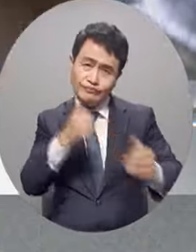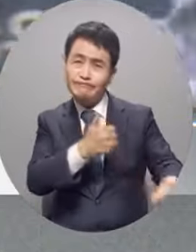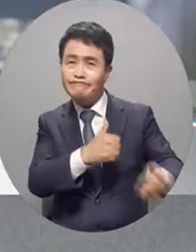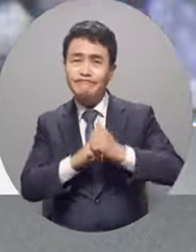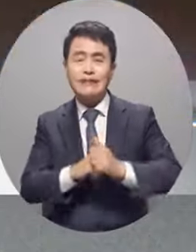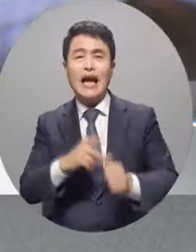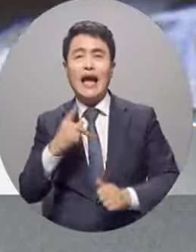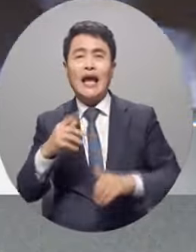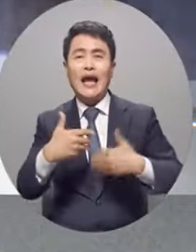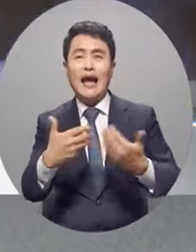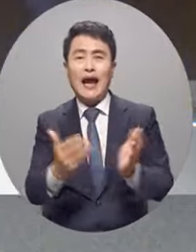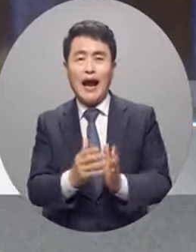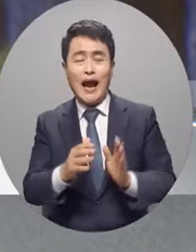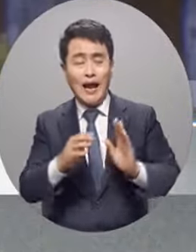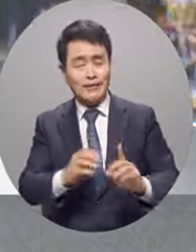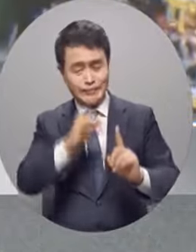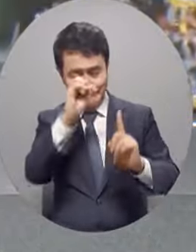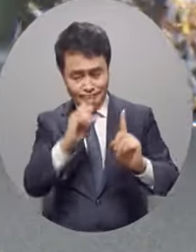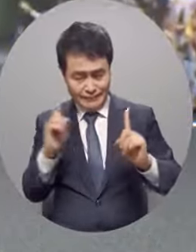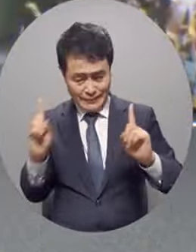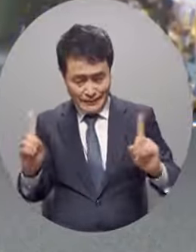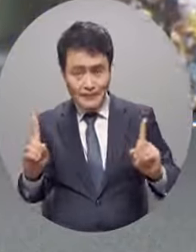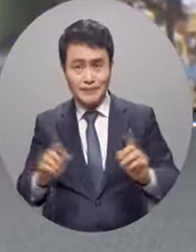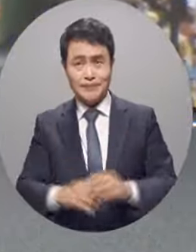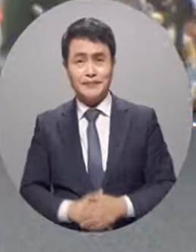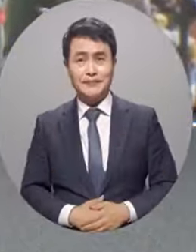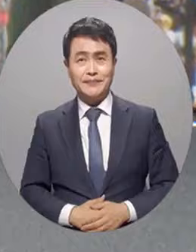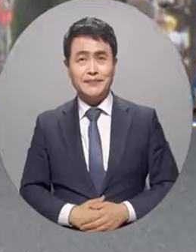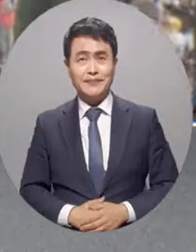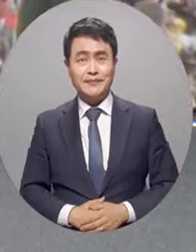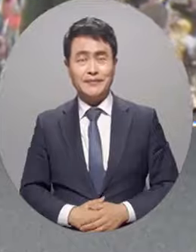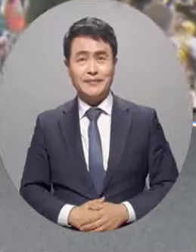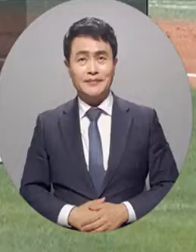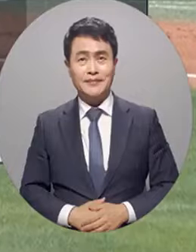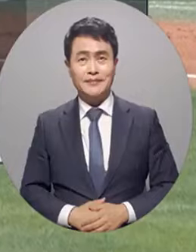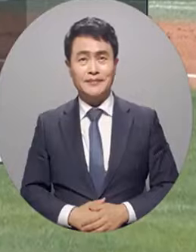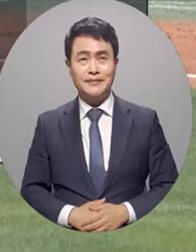몰아붙이면서 승부를 원점으로 돌렸습니다. 이명노 기자입니다.